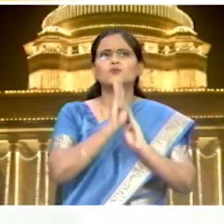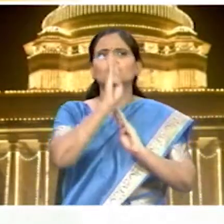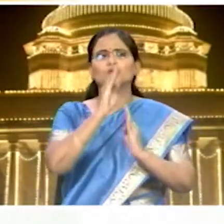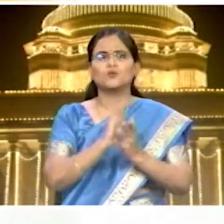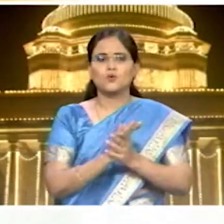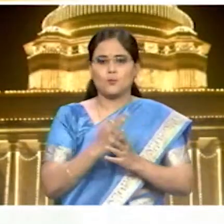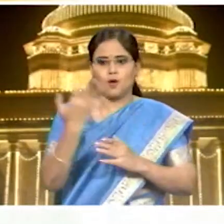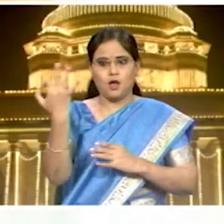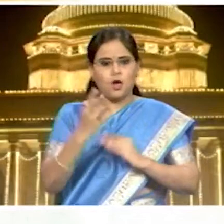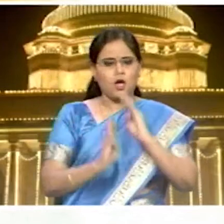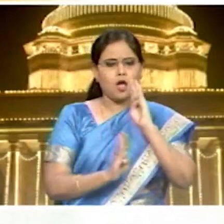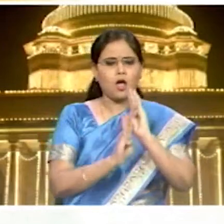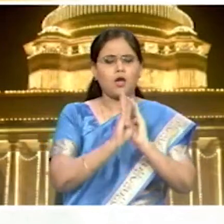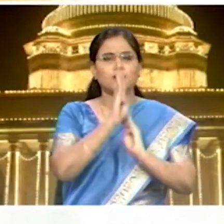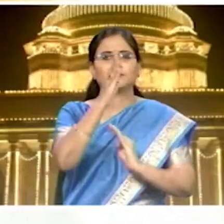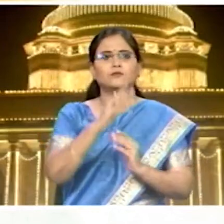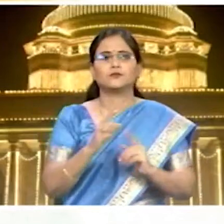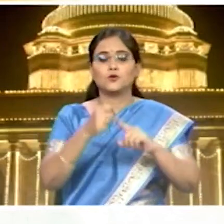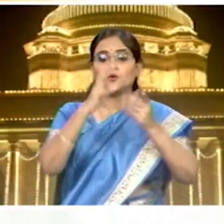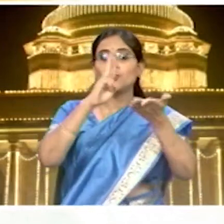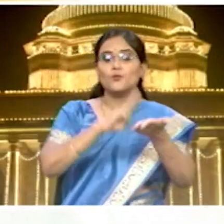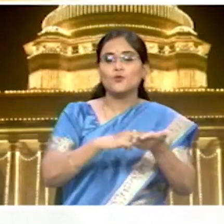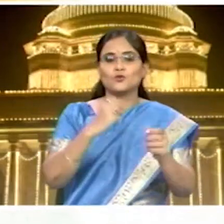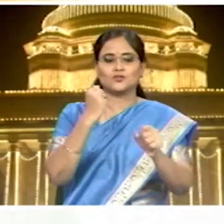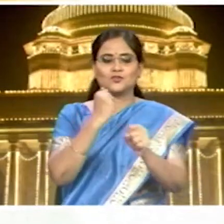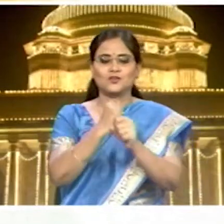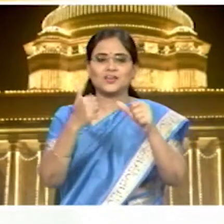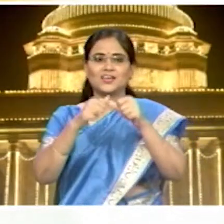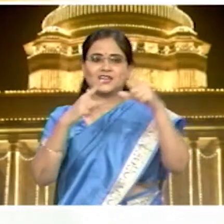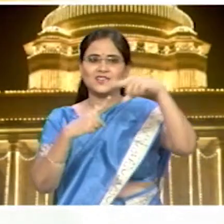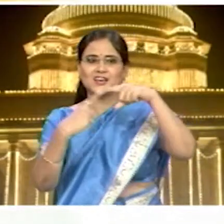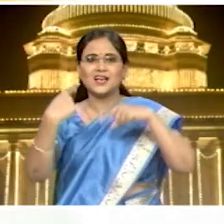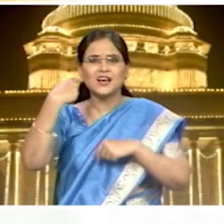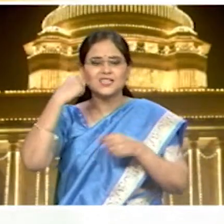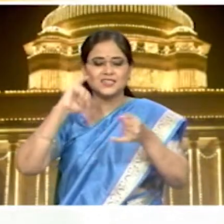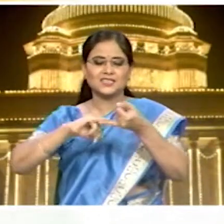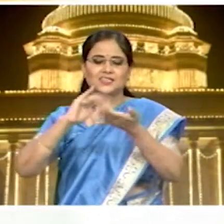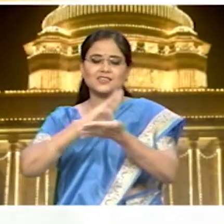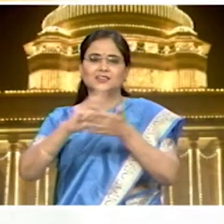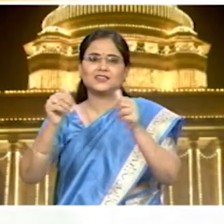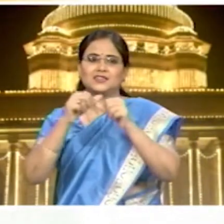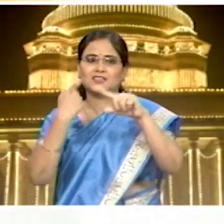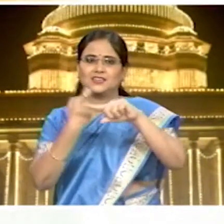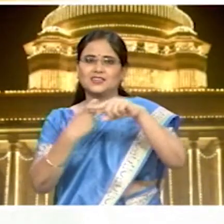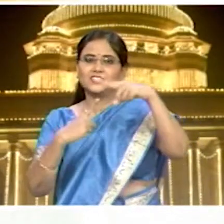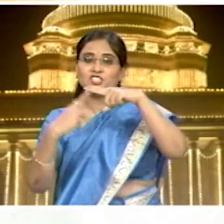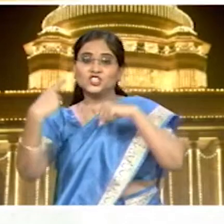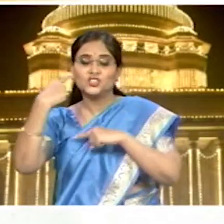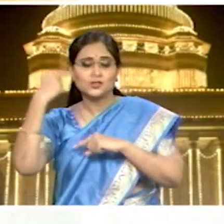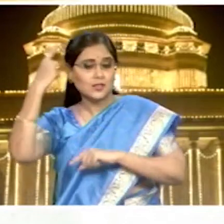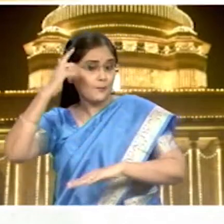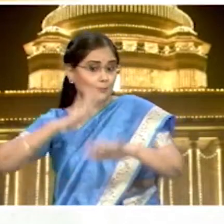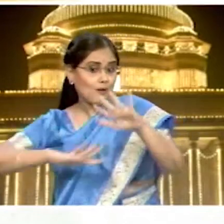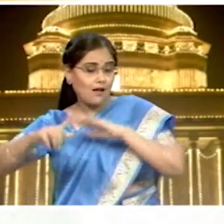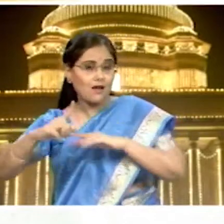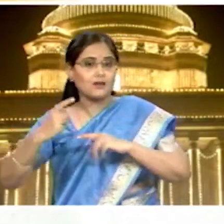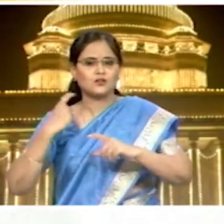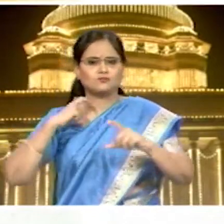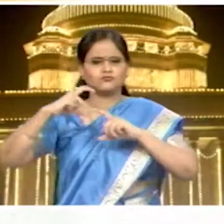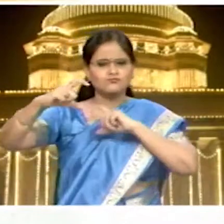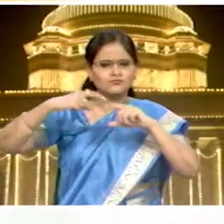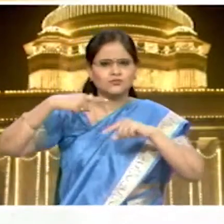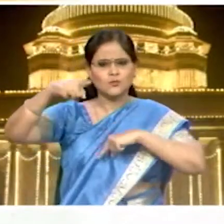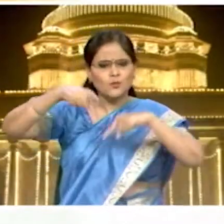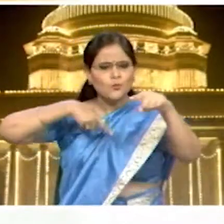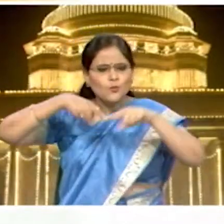अभूतपूर्व प्रगति हुई है। प्रधानमंत्री गति शक्ति योजना के द्वारा कनेक्टिविटी को बेहतर बनाया जा रहा है। परिवहन